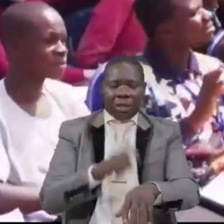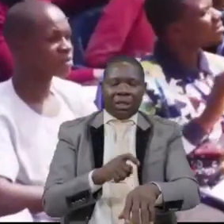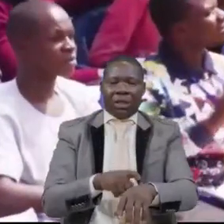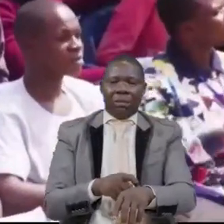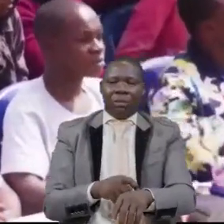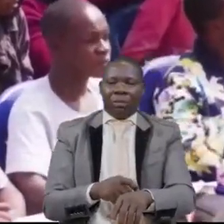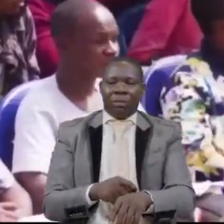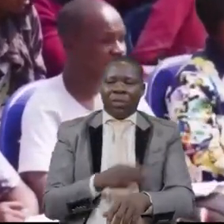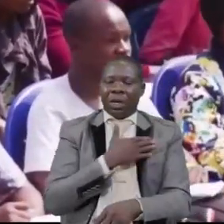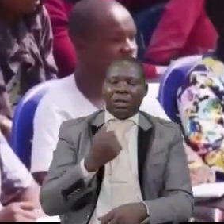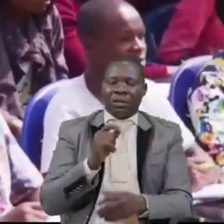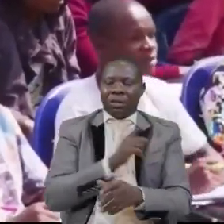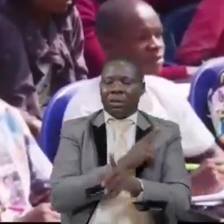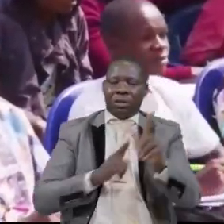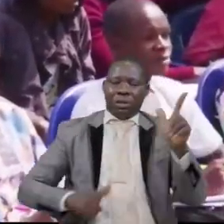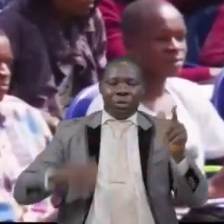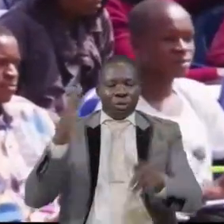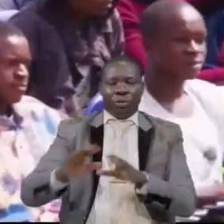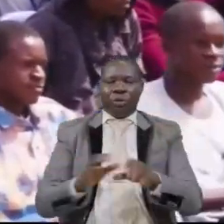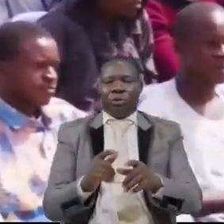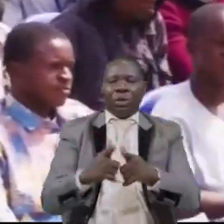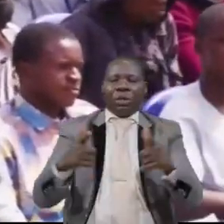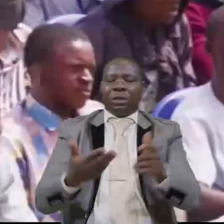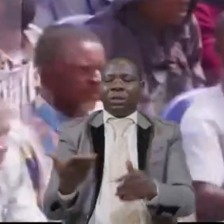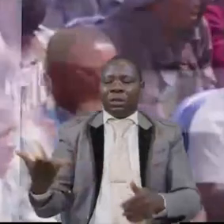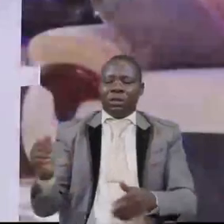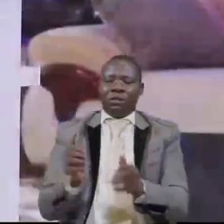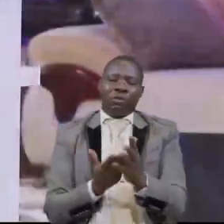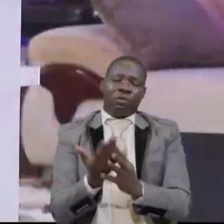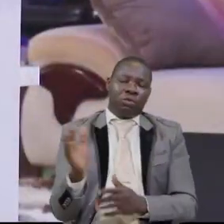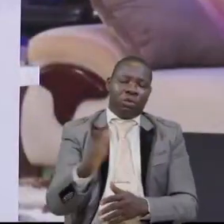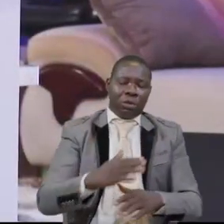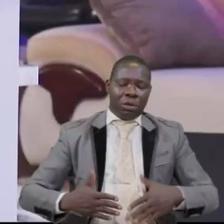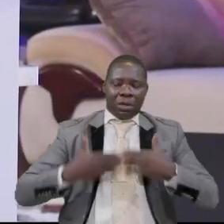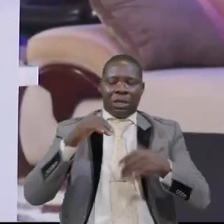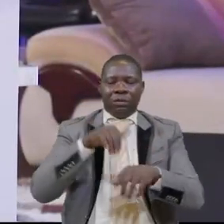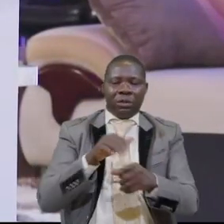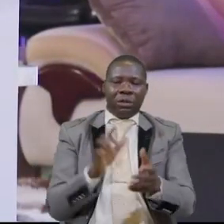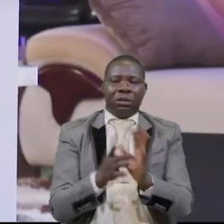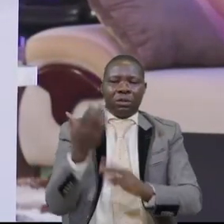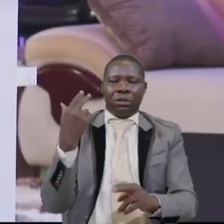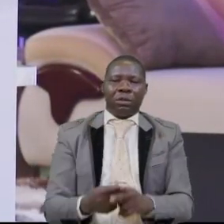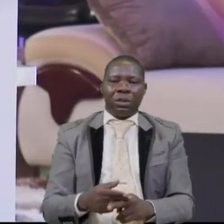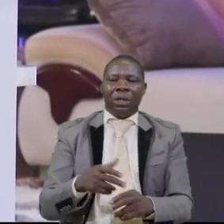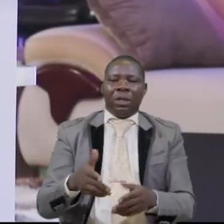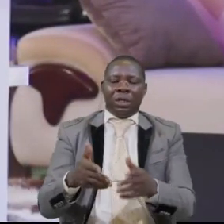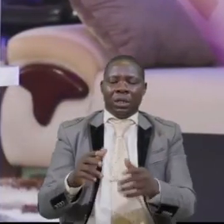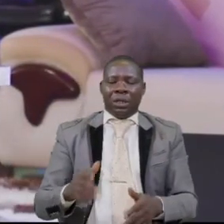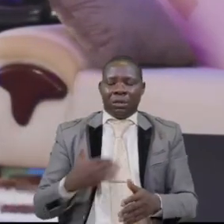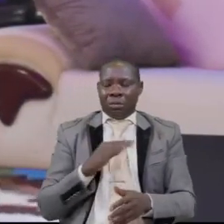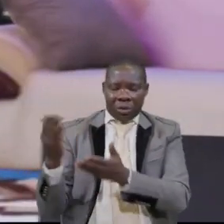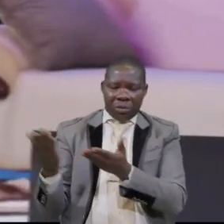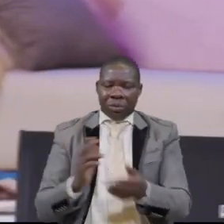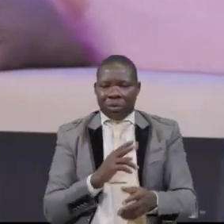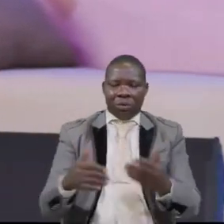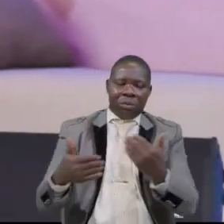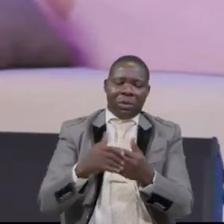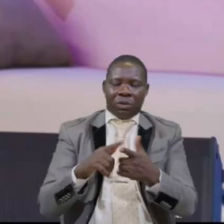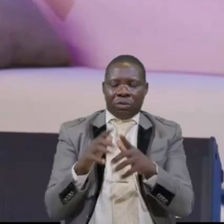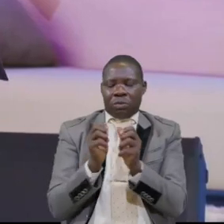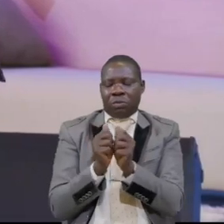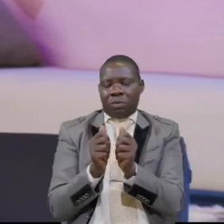le Seigneur fera de grandes choses à travers ta vie au nom de Jésus. Je vais résumer tout ça.